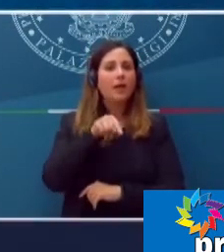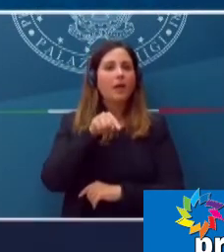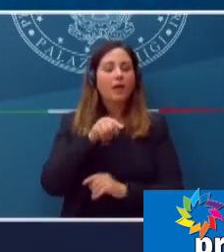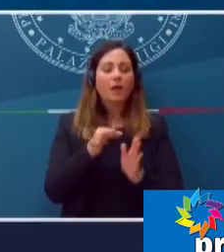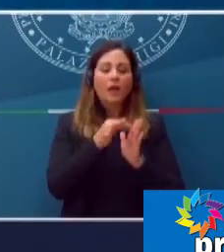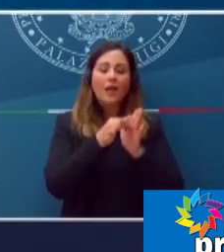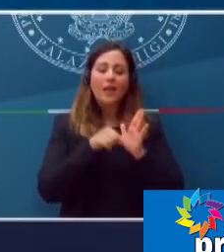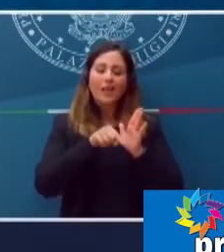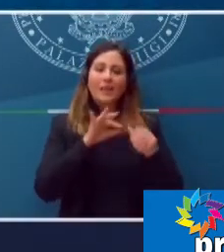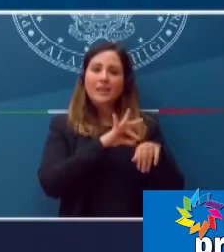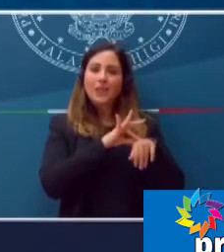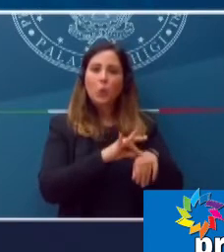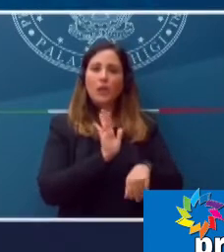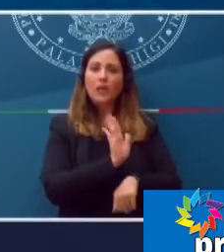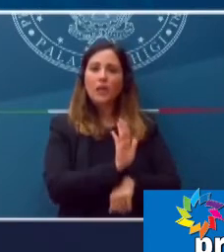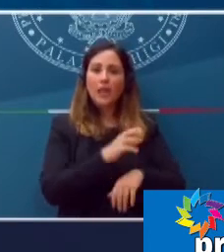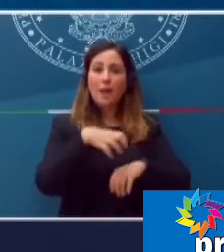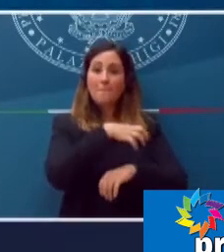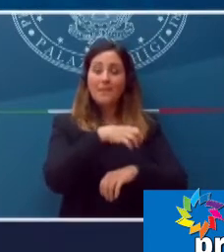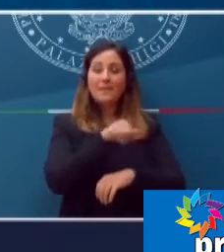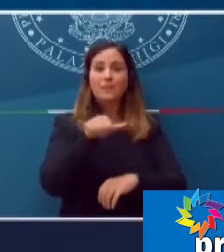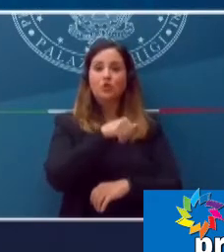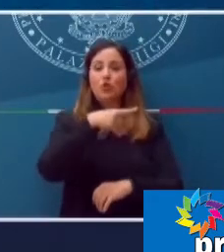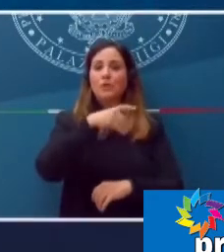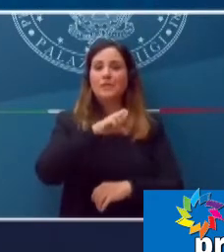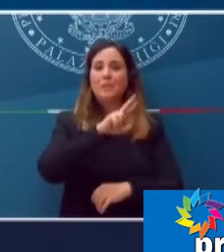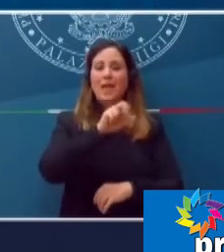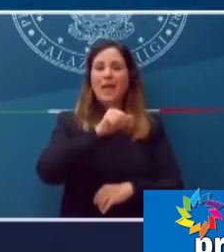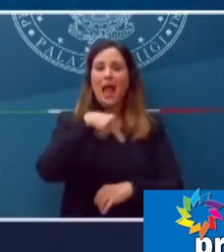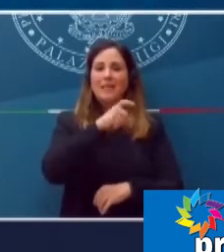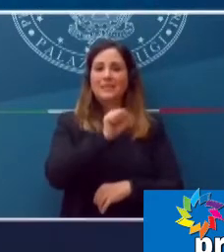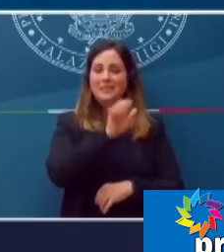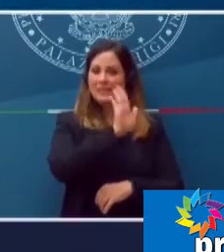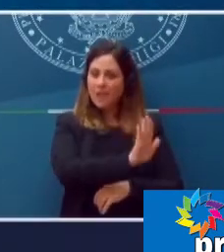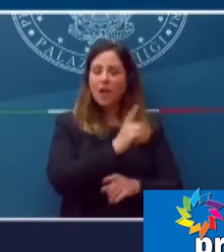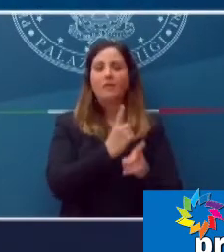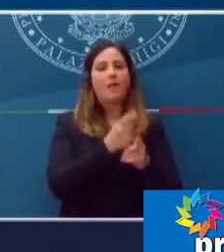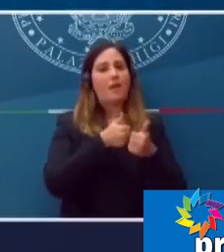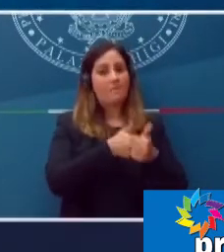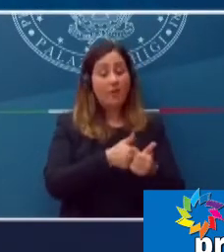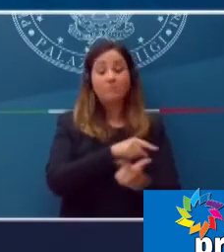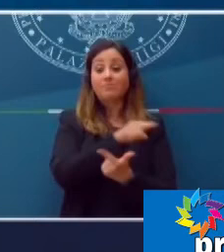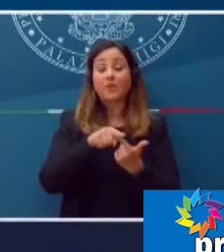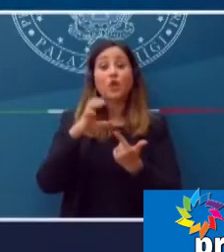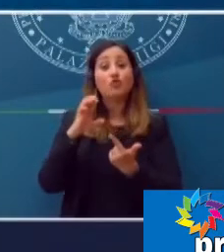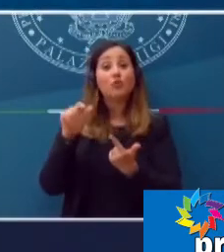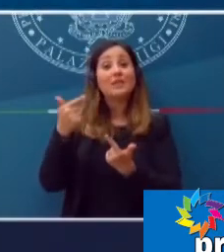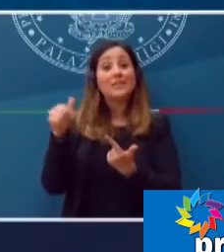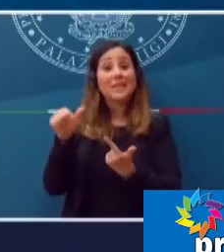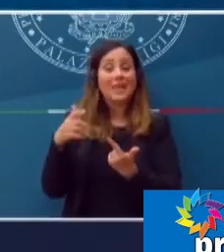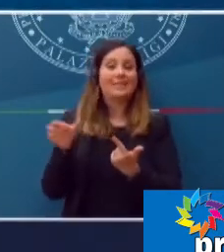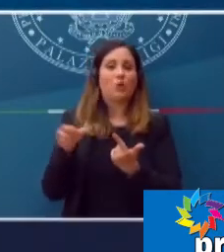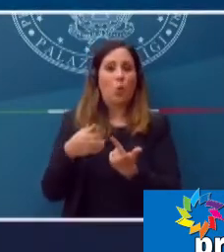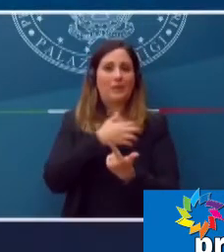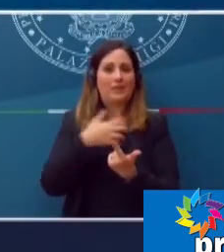espresse dal Ministro Speranza e anche dal CTS e anche dal Professor Locatelli e dal Professor